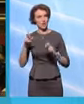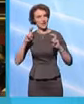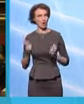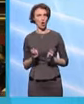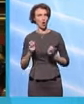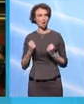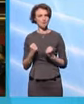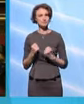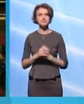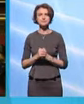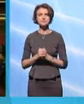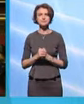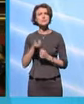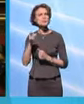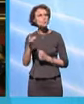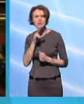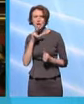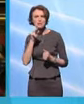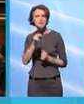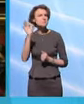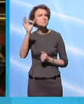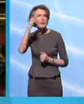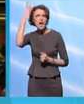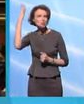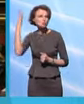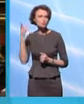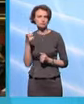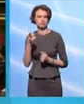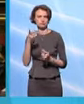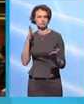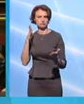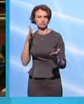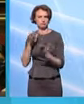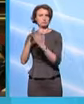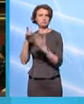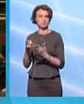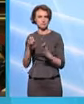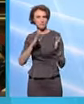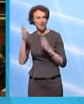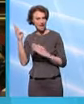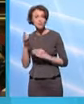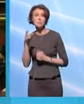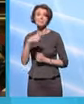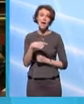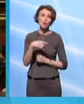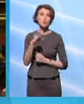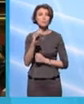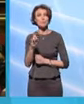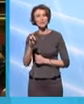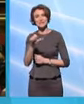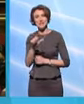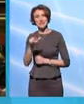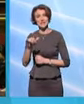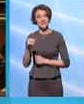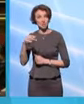che lui ci capitò per caso ad avere a che fare con la mafia. Paolo Borsellino, nacque 81